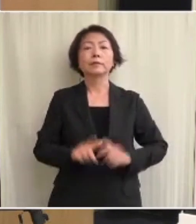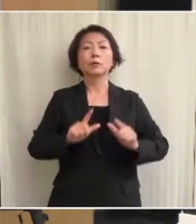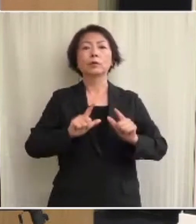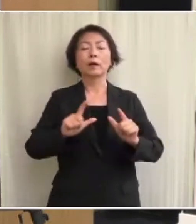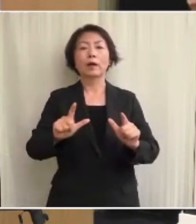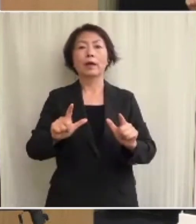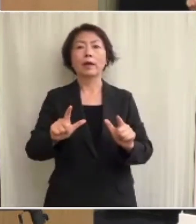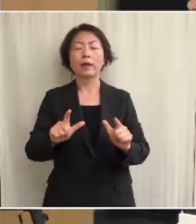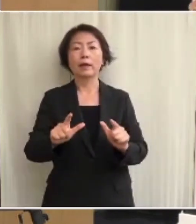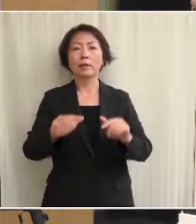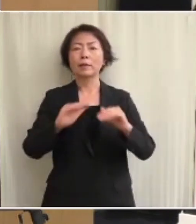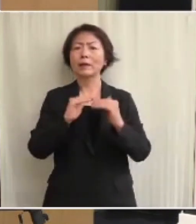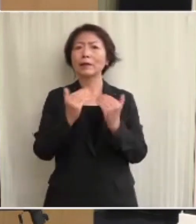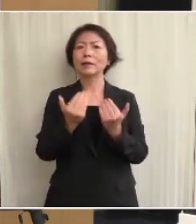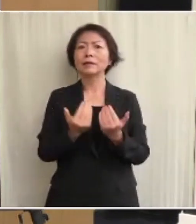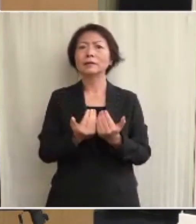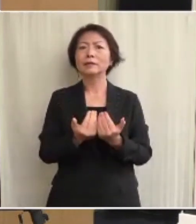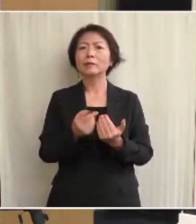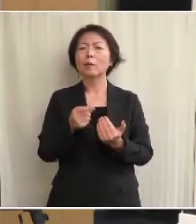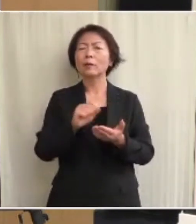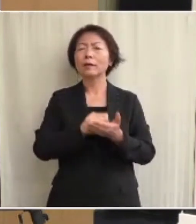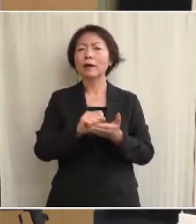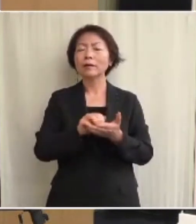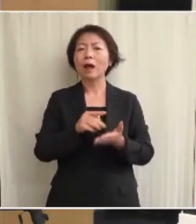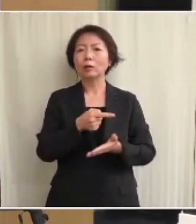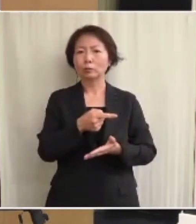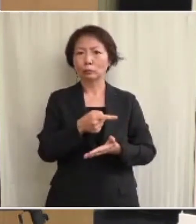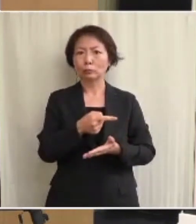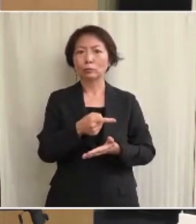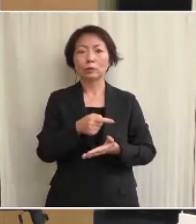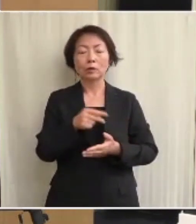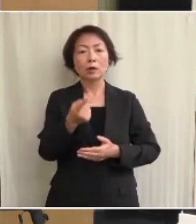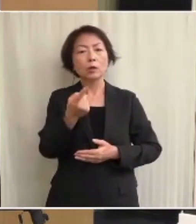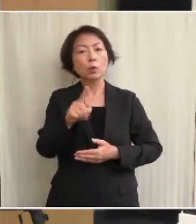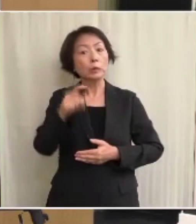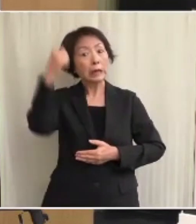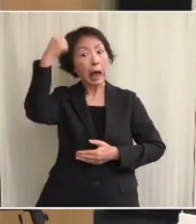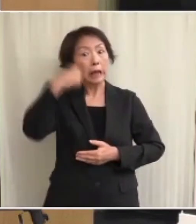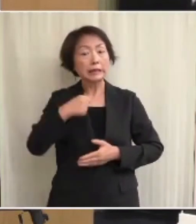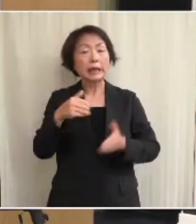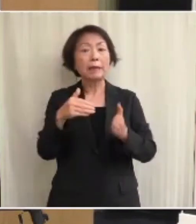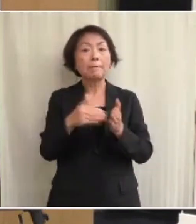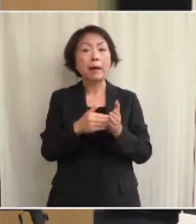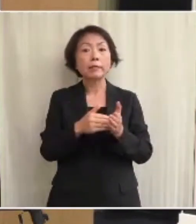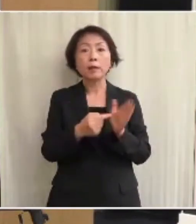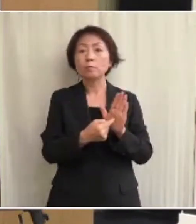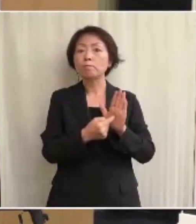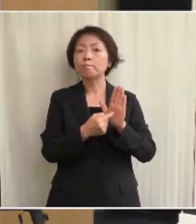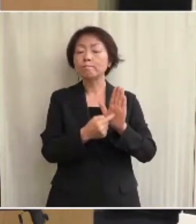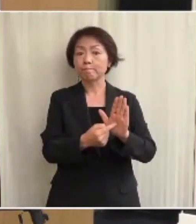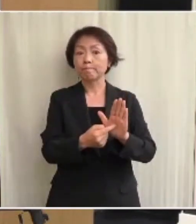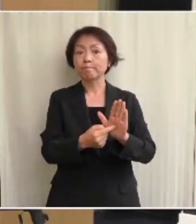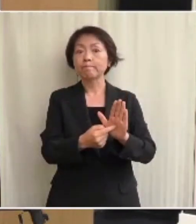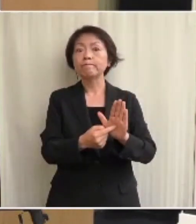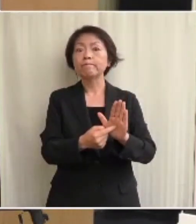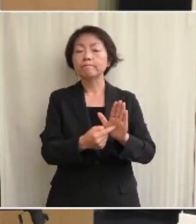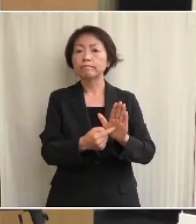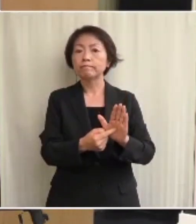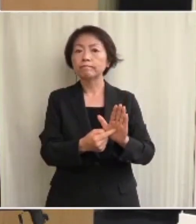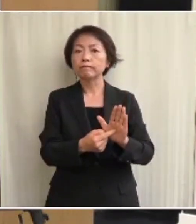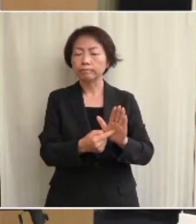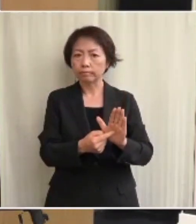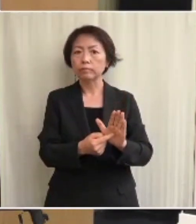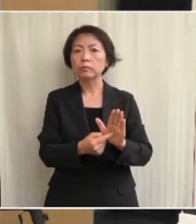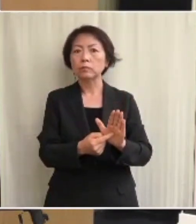はい、大体ここに書いてありますけど、翌朝までというフェーズで書かせておりますので、一応そこま